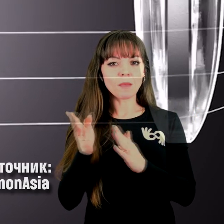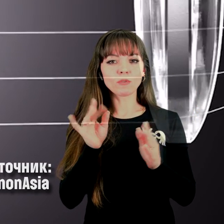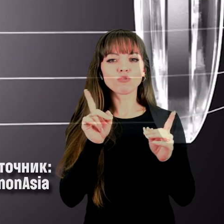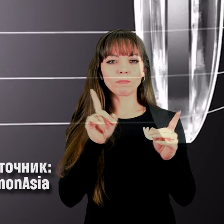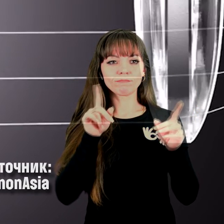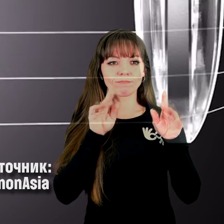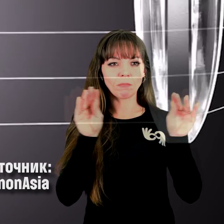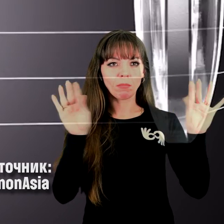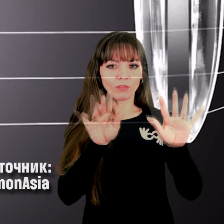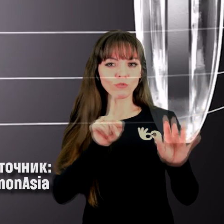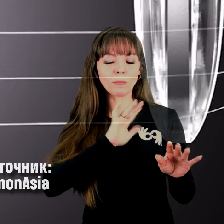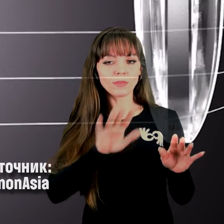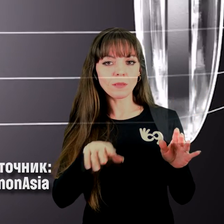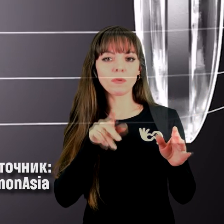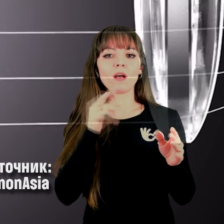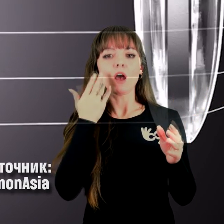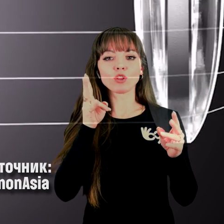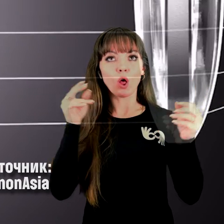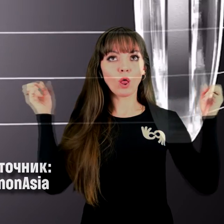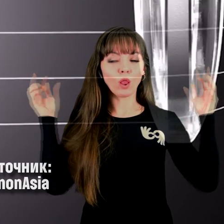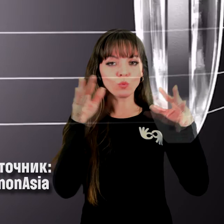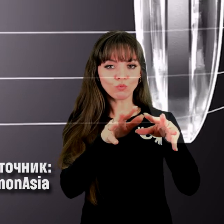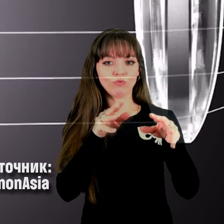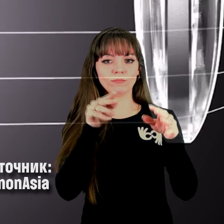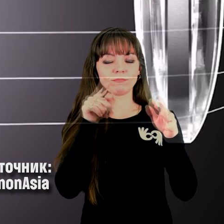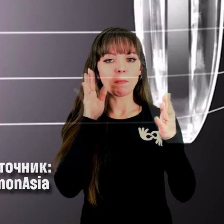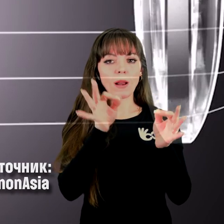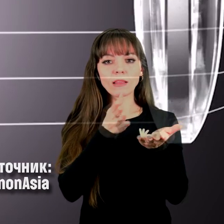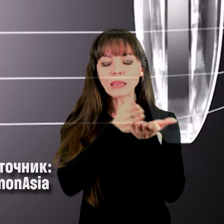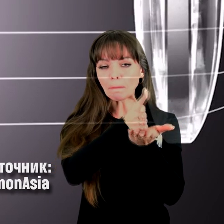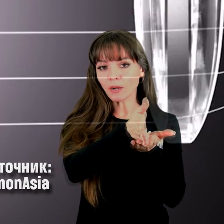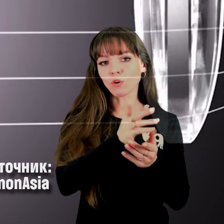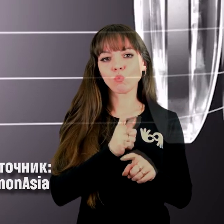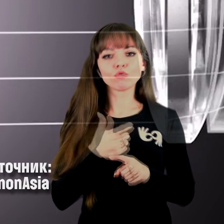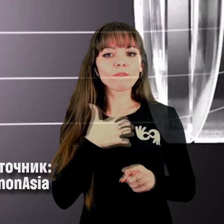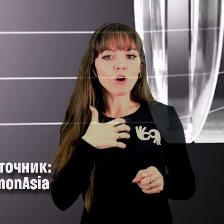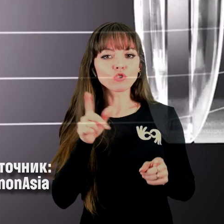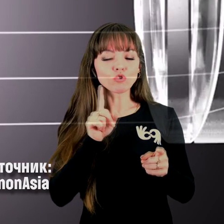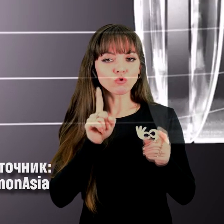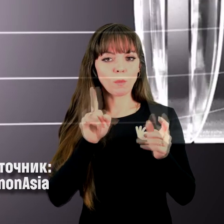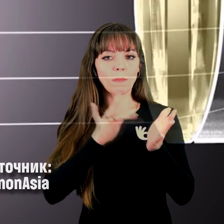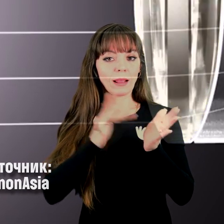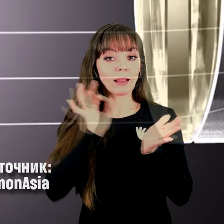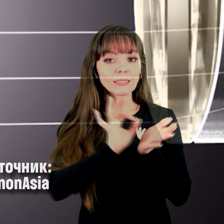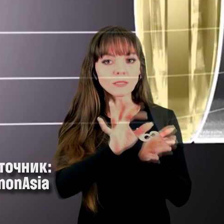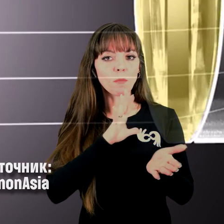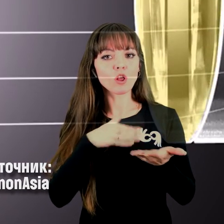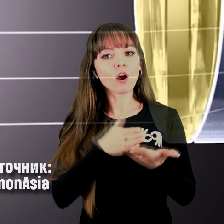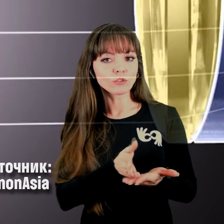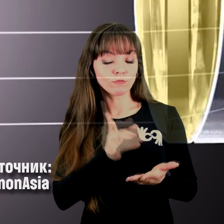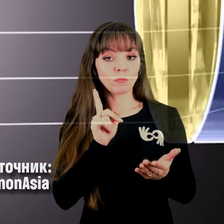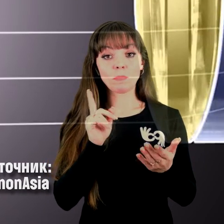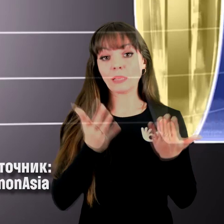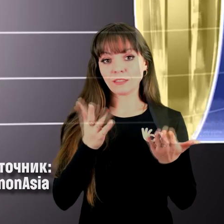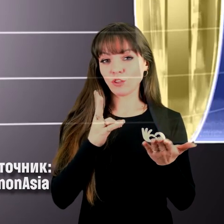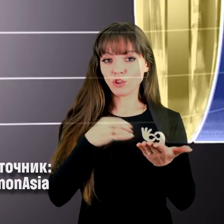искажения картинки, которые возникают, когда лучи отклоняются от нужного направления. Очень важно, чтобы линзы были качественные, иначе изображение